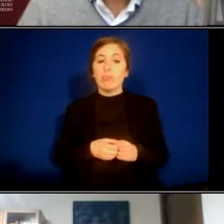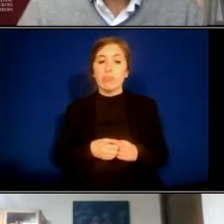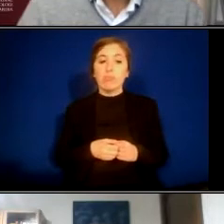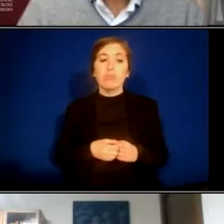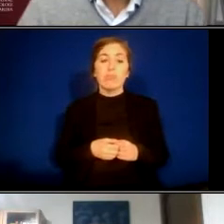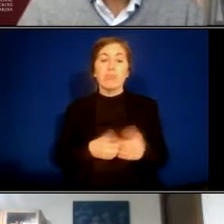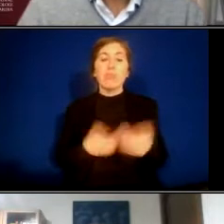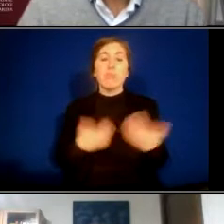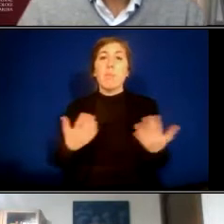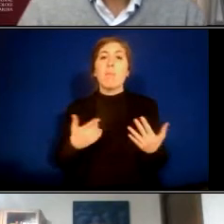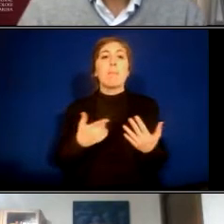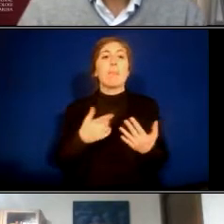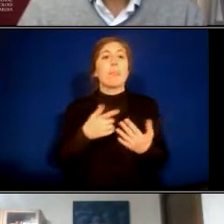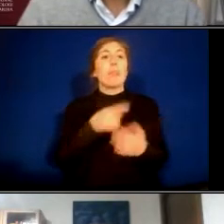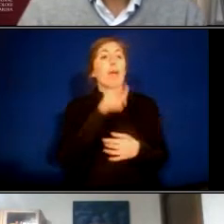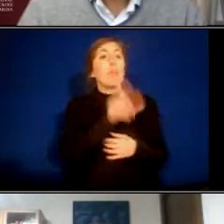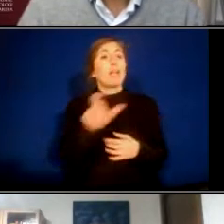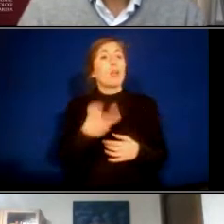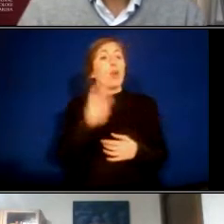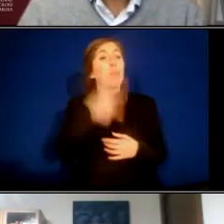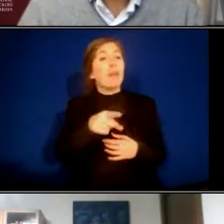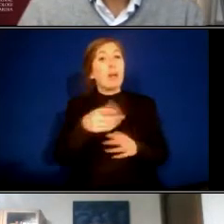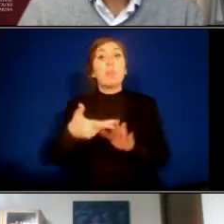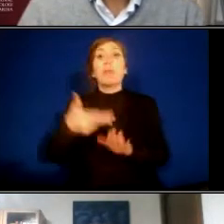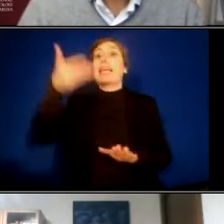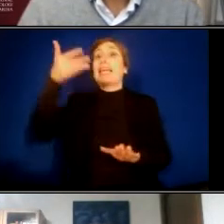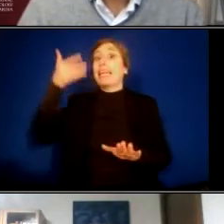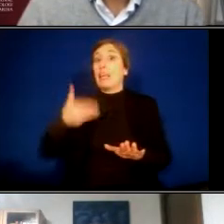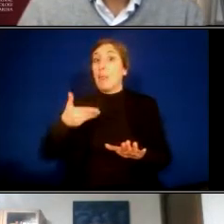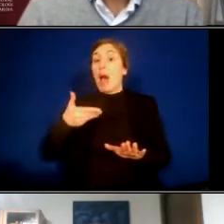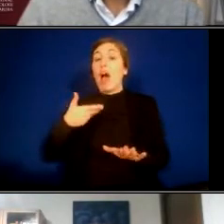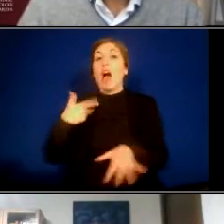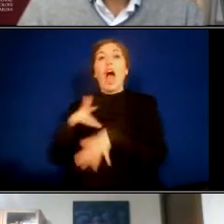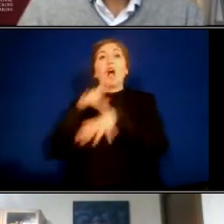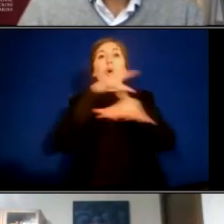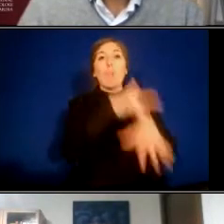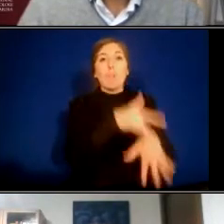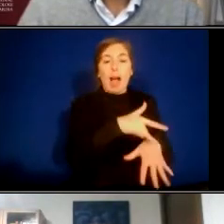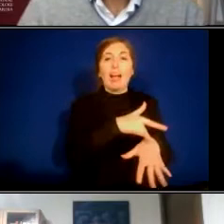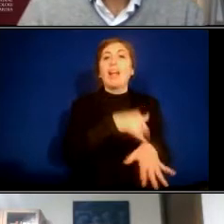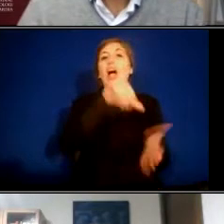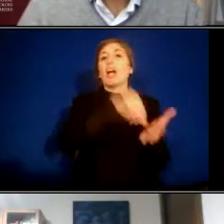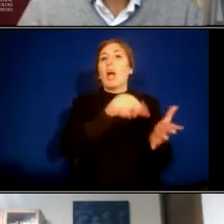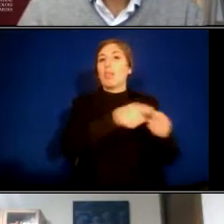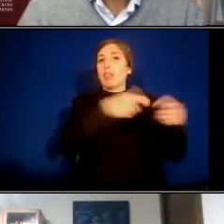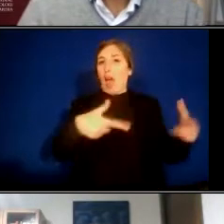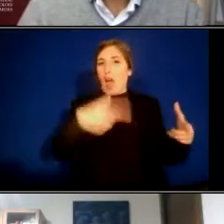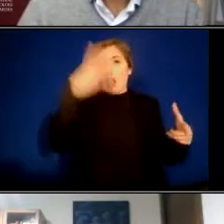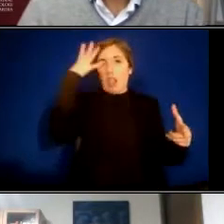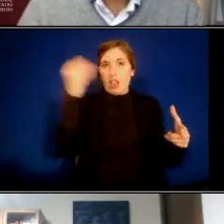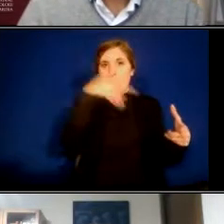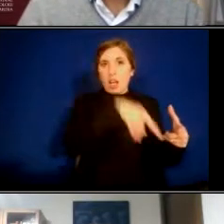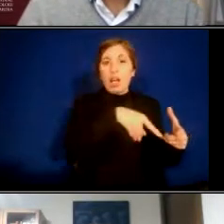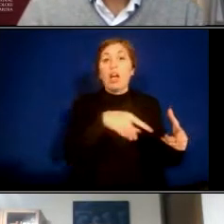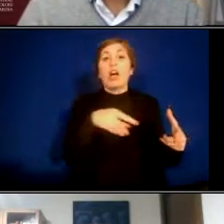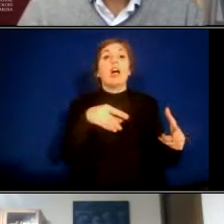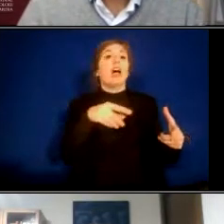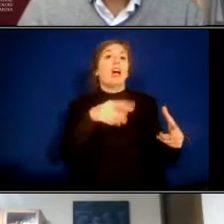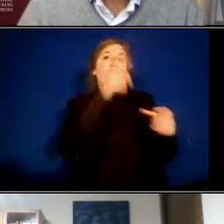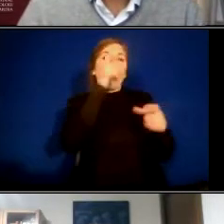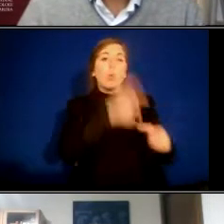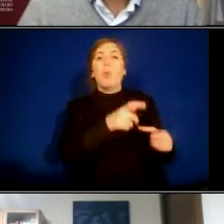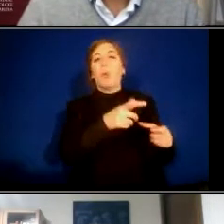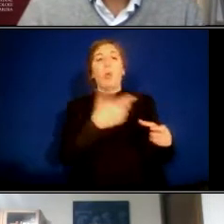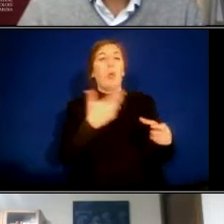prima queste persone venivano portate o a Chisinau o in altre zone, in vari reception center. Poteva